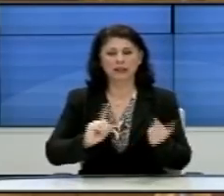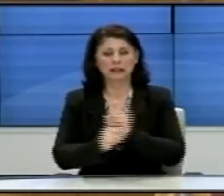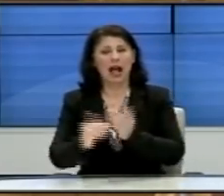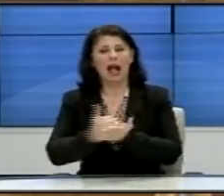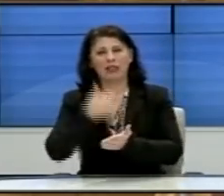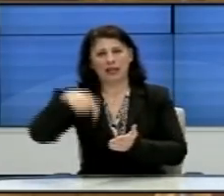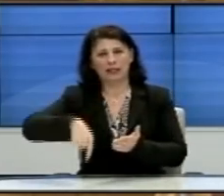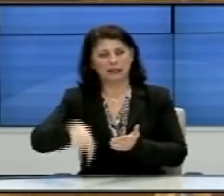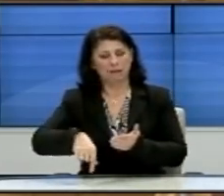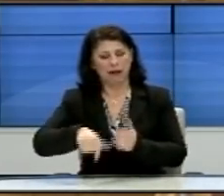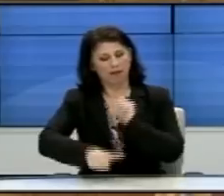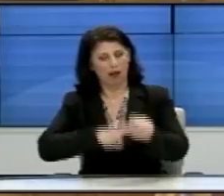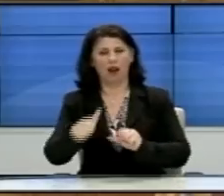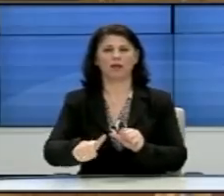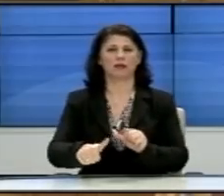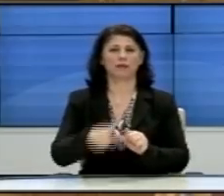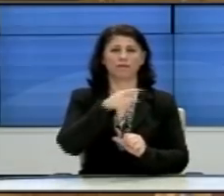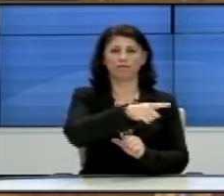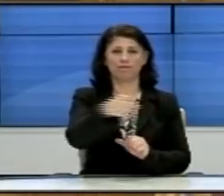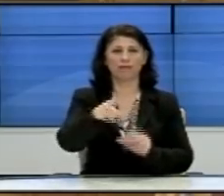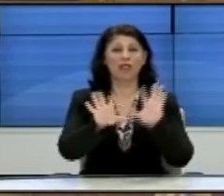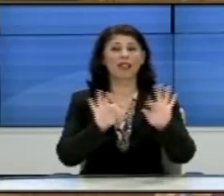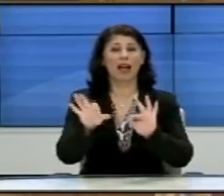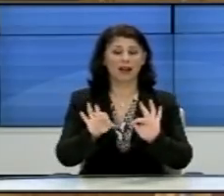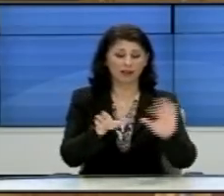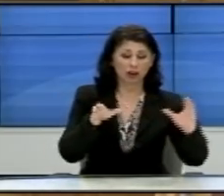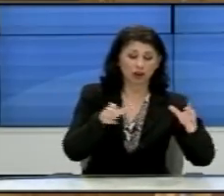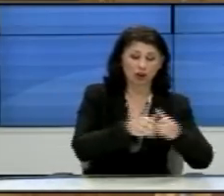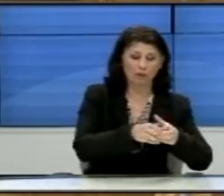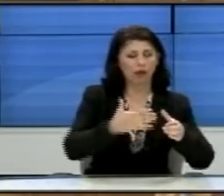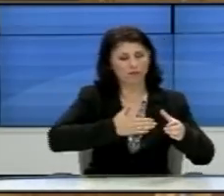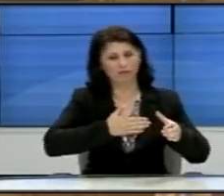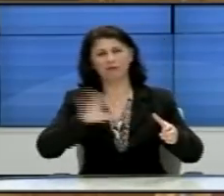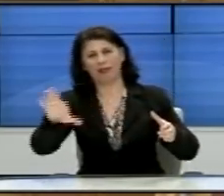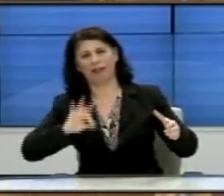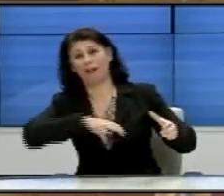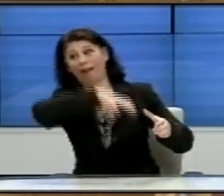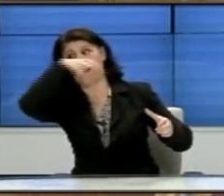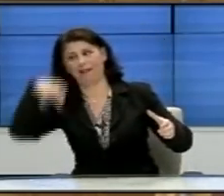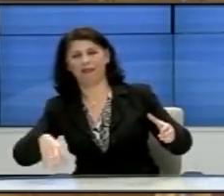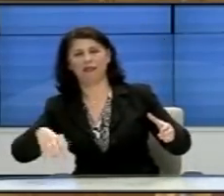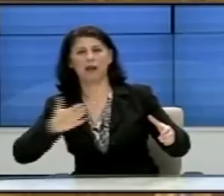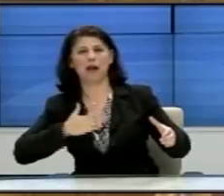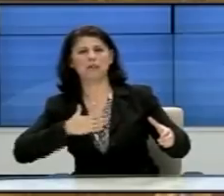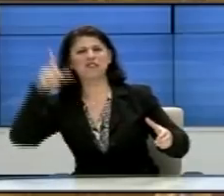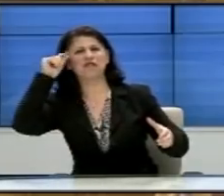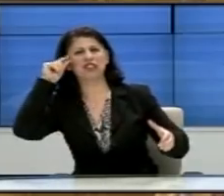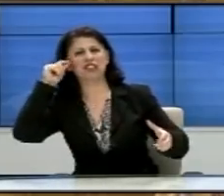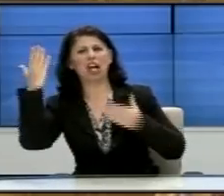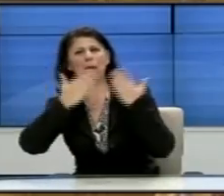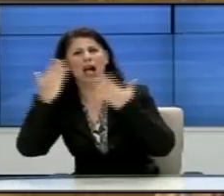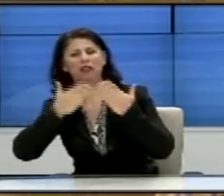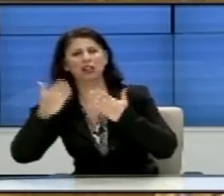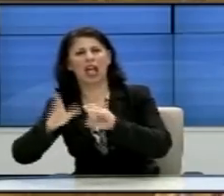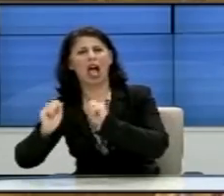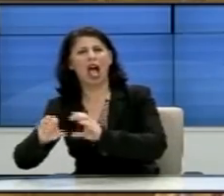αδικία σήμερα. Έχετε διαλέξει πλευρά και έχουμε επιλέξει κι εμείς. Εμείς είμαστε με τους φοιτητές, τους